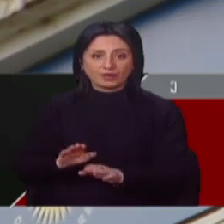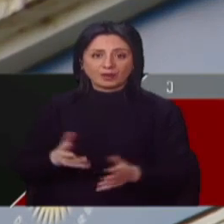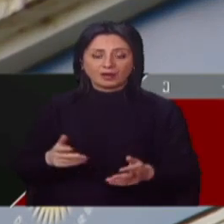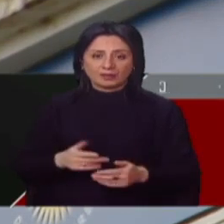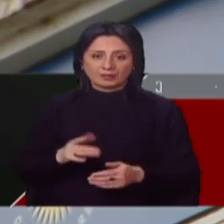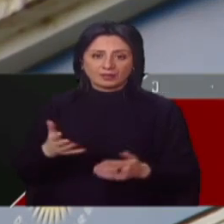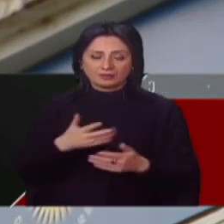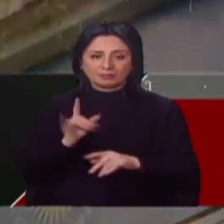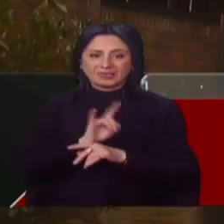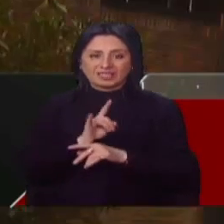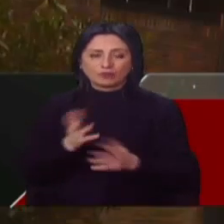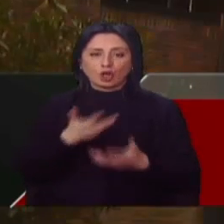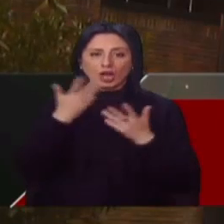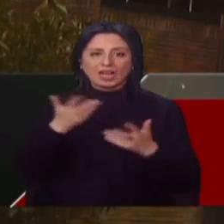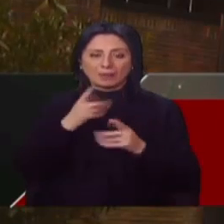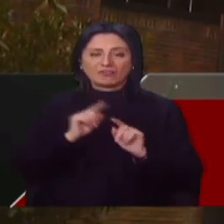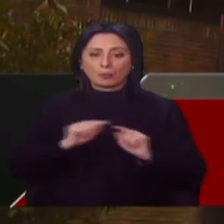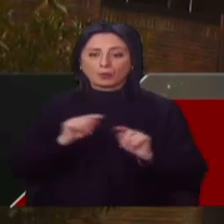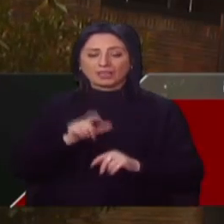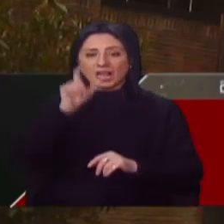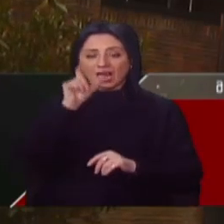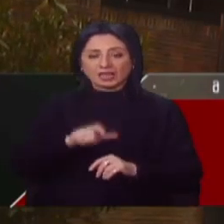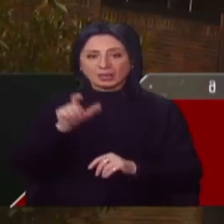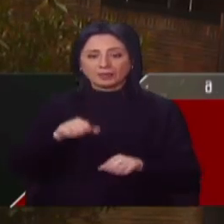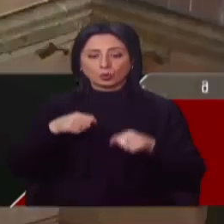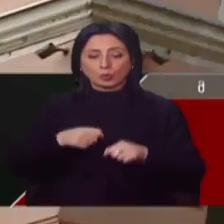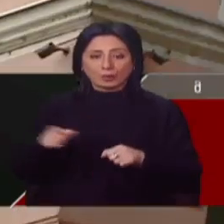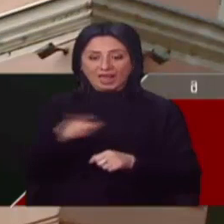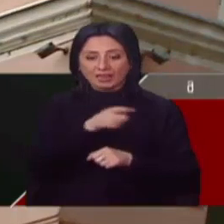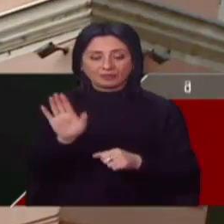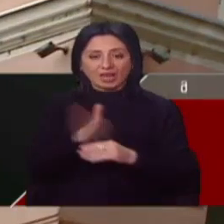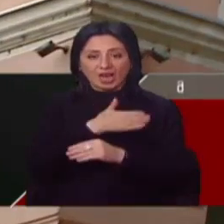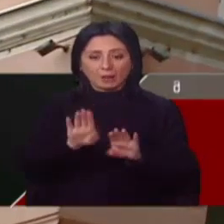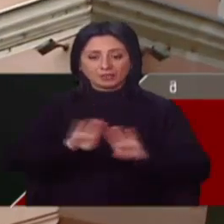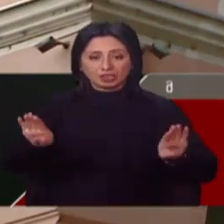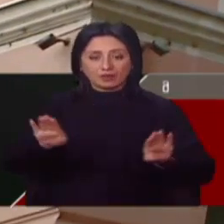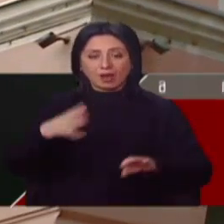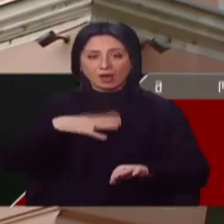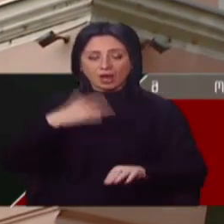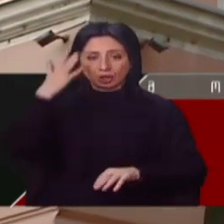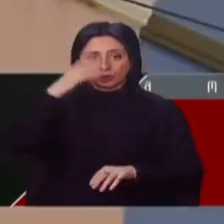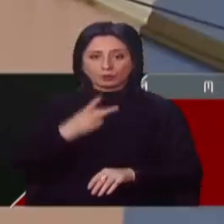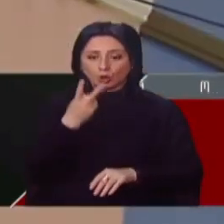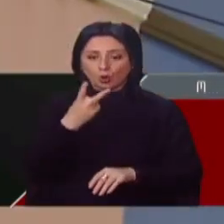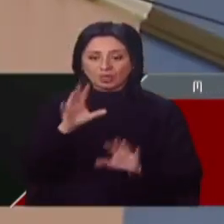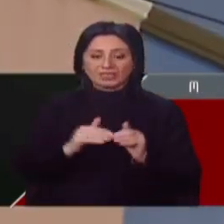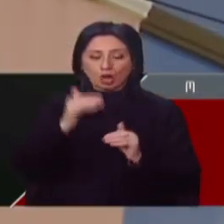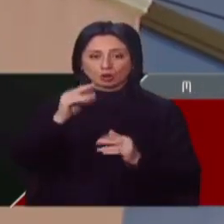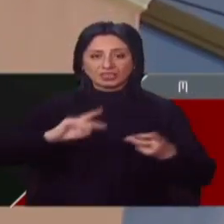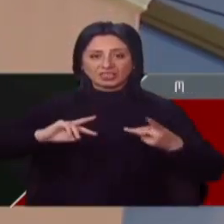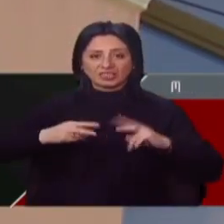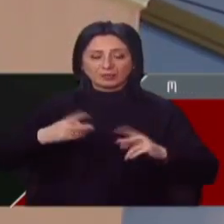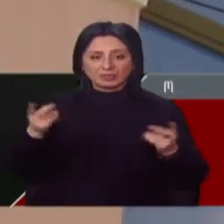Pseudoliberaluri ghirebulebebis propagandista ademeni suple bebis ertmanetis gangamicuna cartul iotsneba ori sa constituție